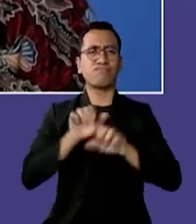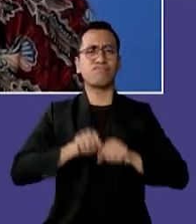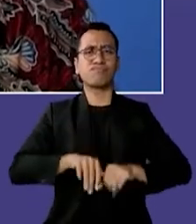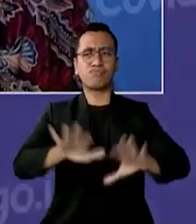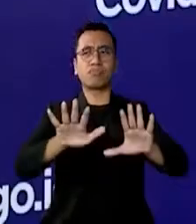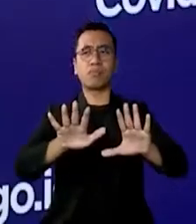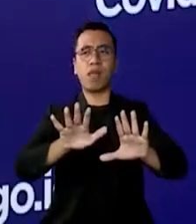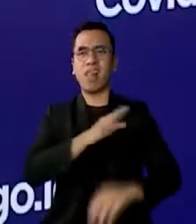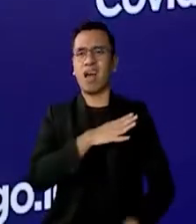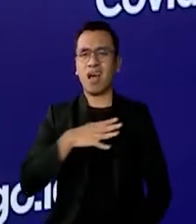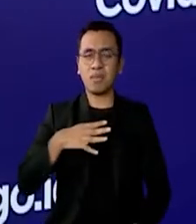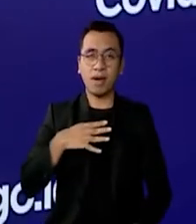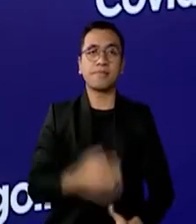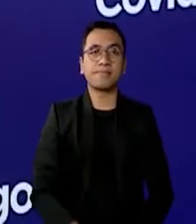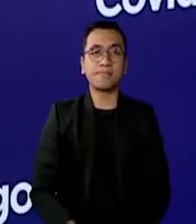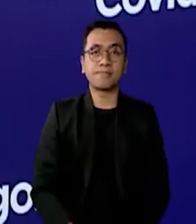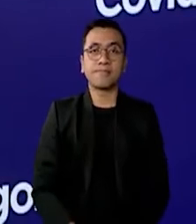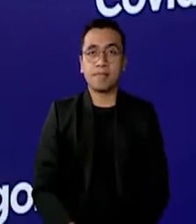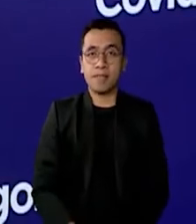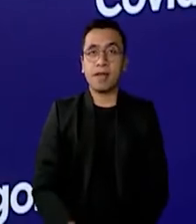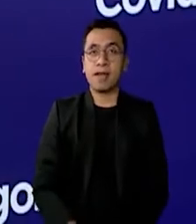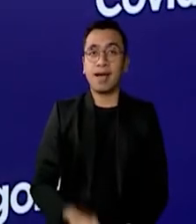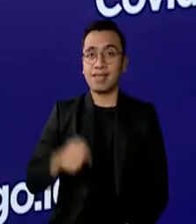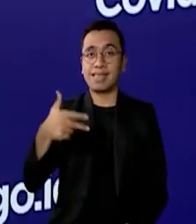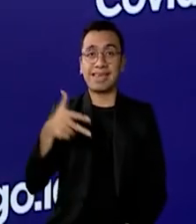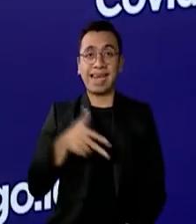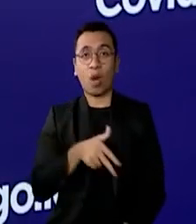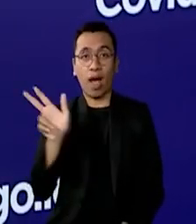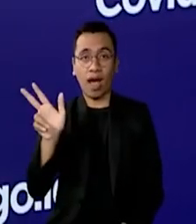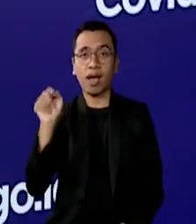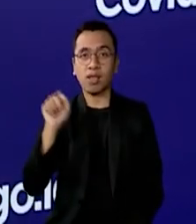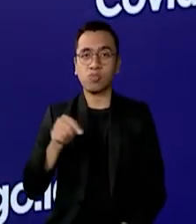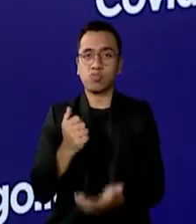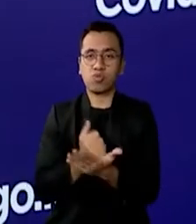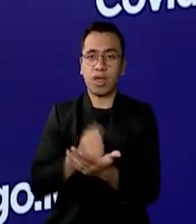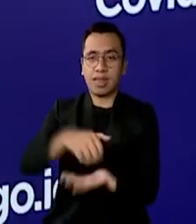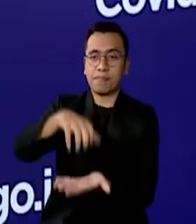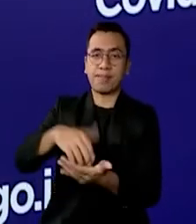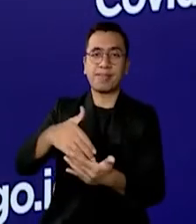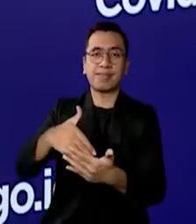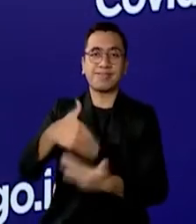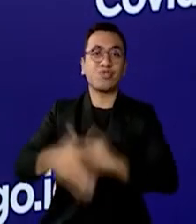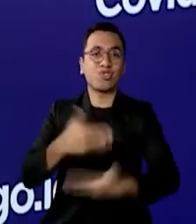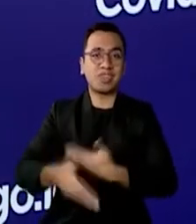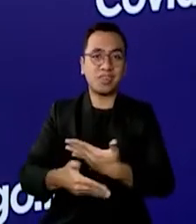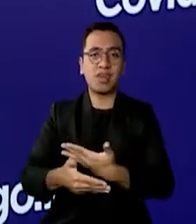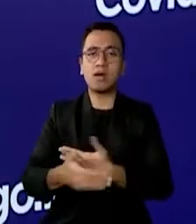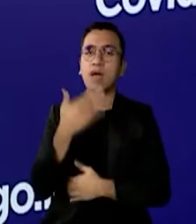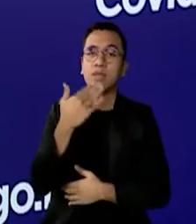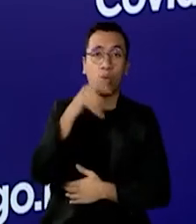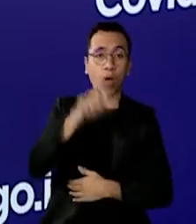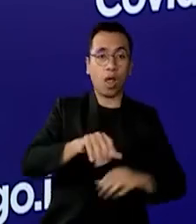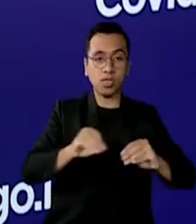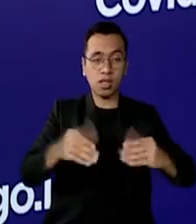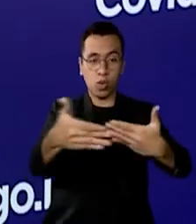Celine ikan Karawang ikan merupakan area industri ya Banyak masyarakat niatnya yang harus bekerja di ruangan yang tertutup dalam